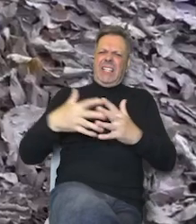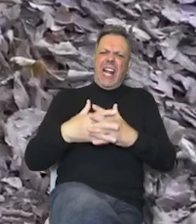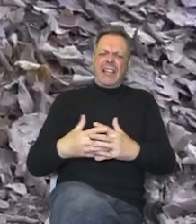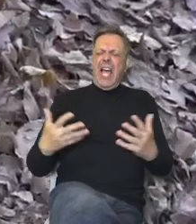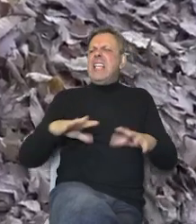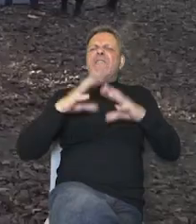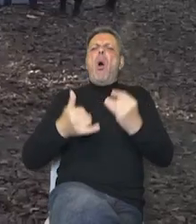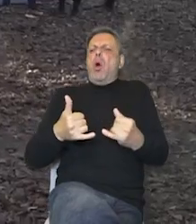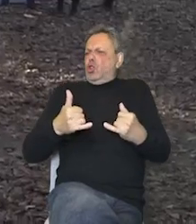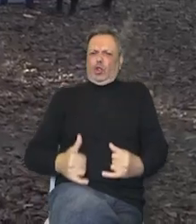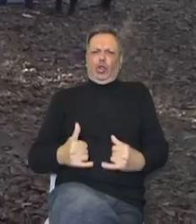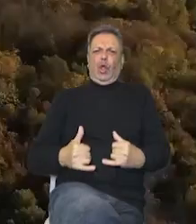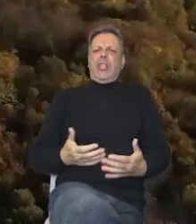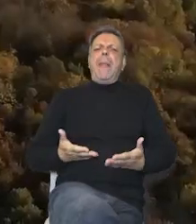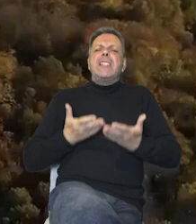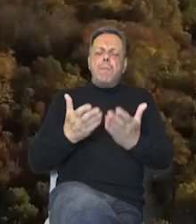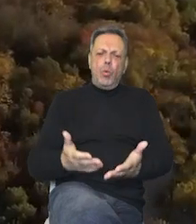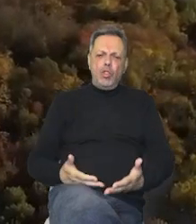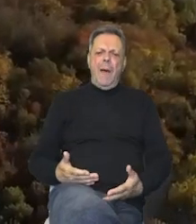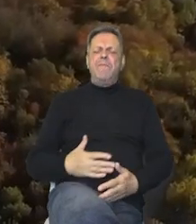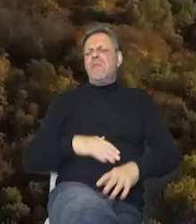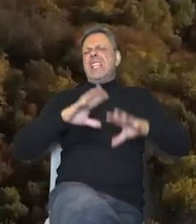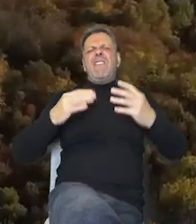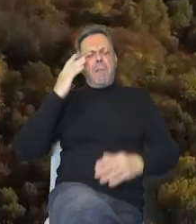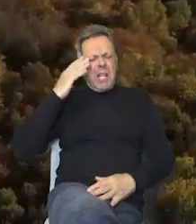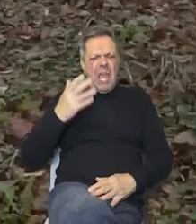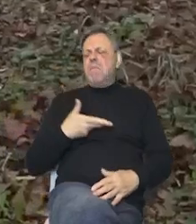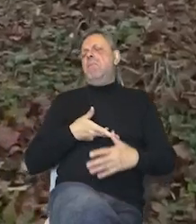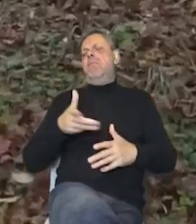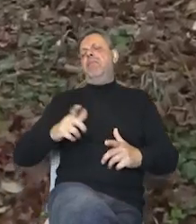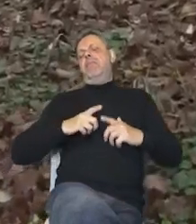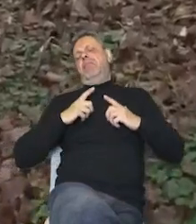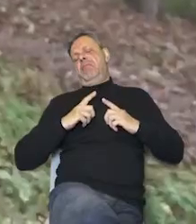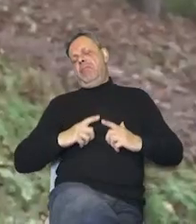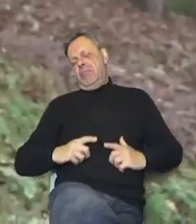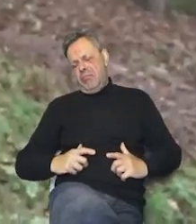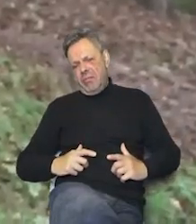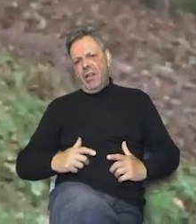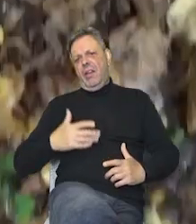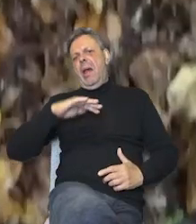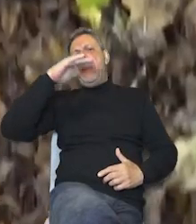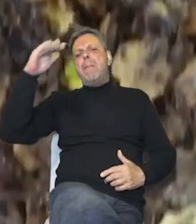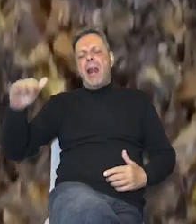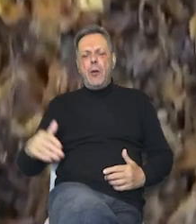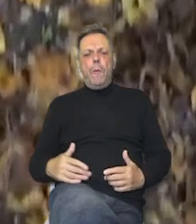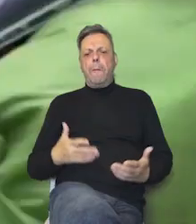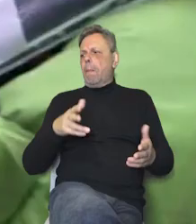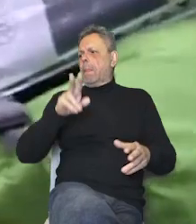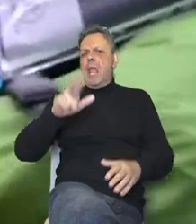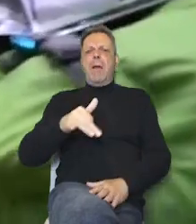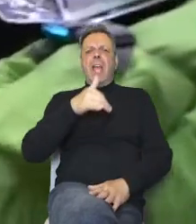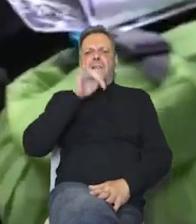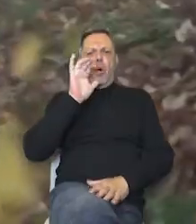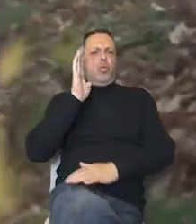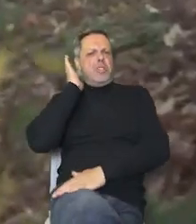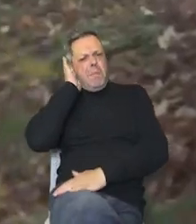današnjica pruža i sve te brige, odete na nekakve bazične stvari gdje je pitanje voda,